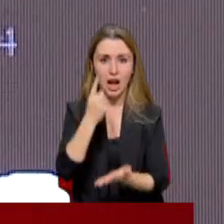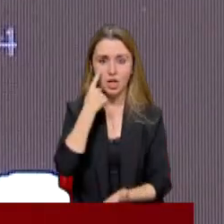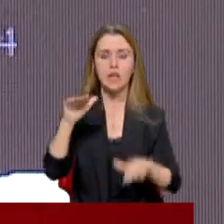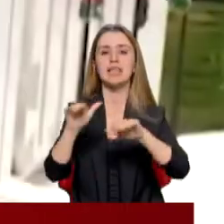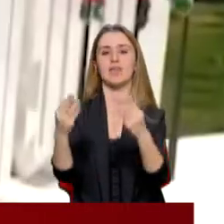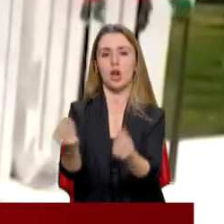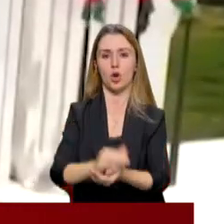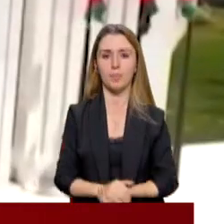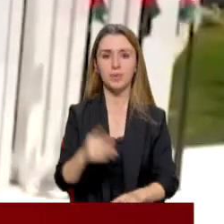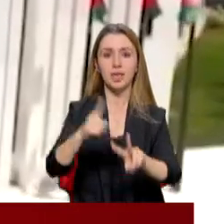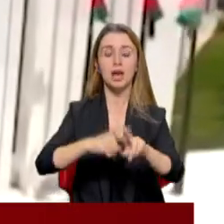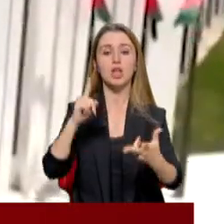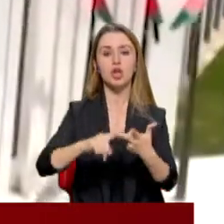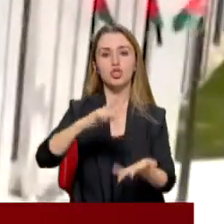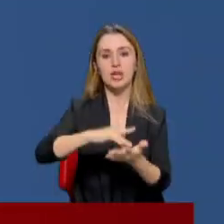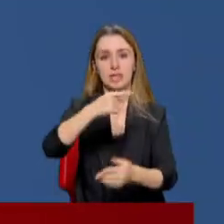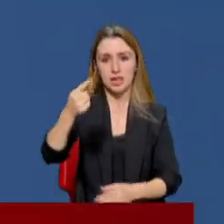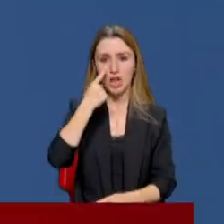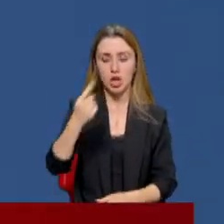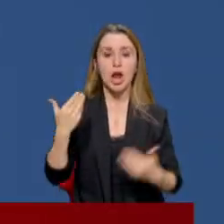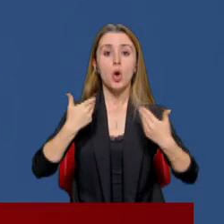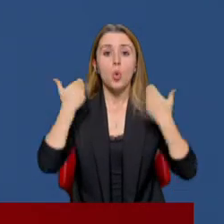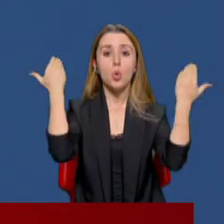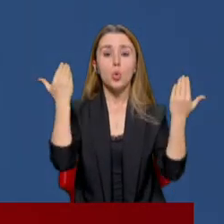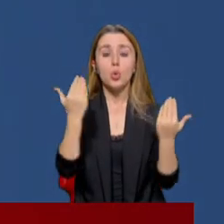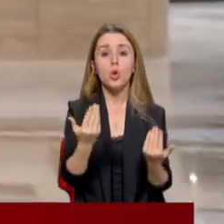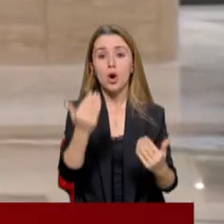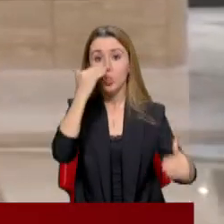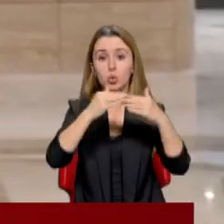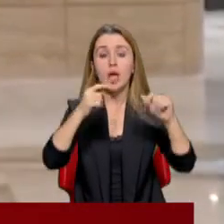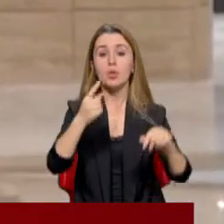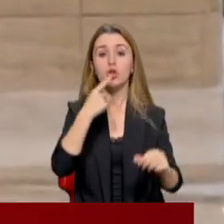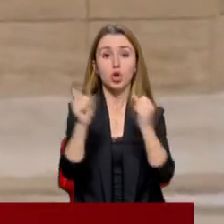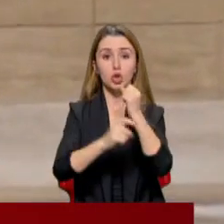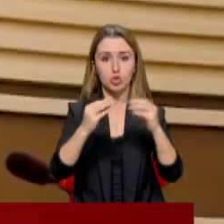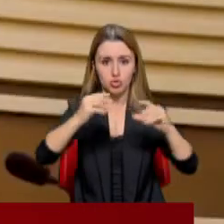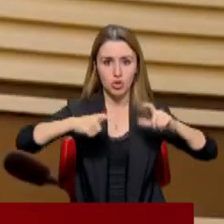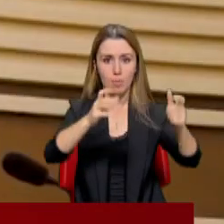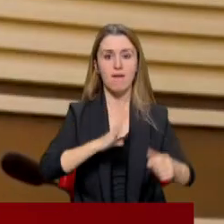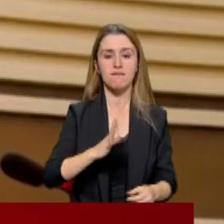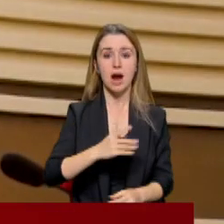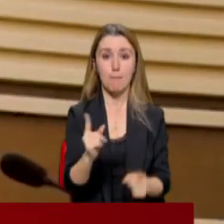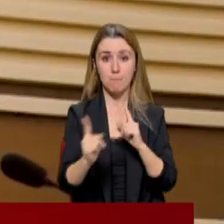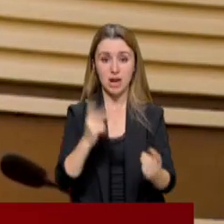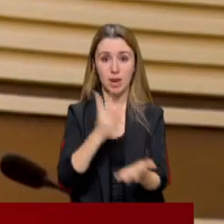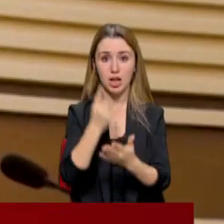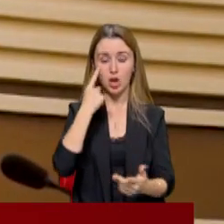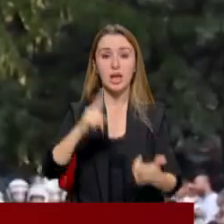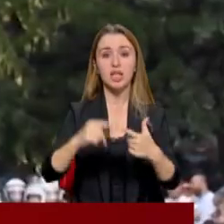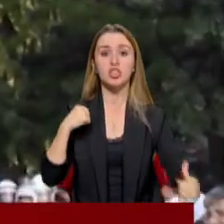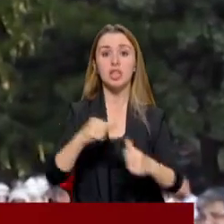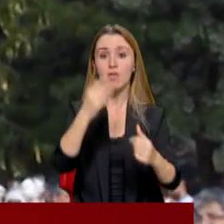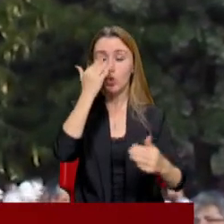destekliyoruz Yargıtay ceir y suçlaması yaparak Anayasa Mahkemesi kararına ikinci kez